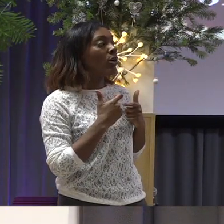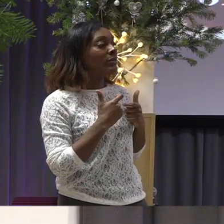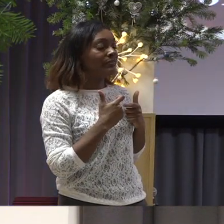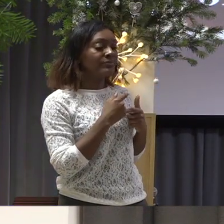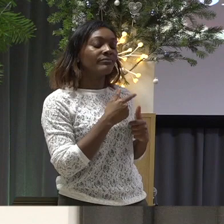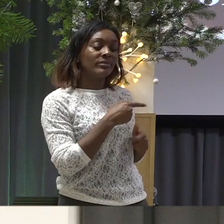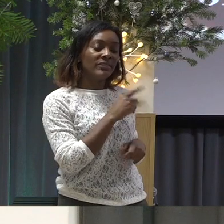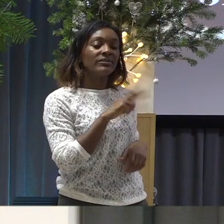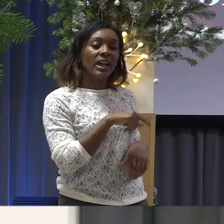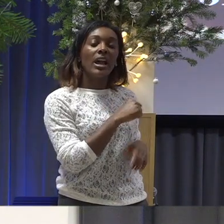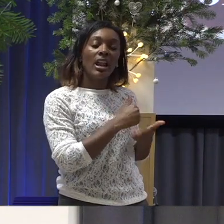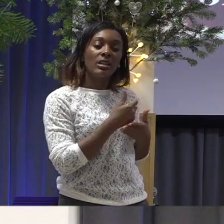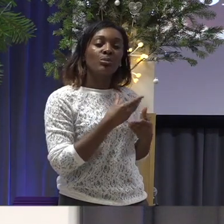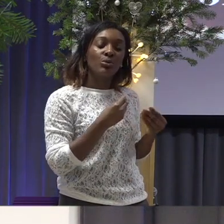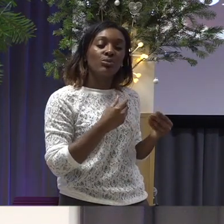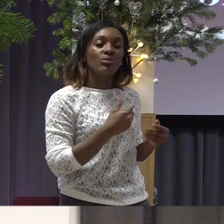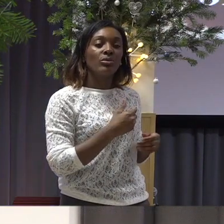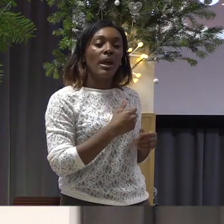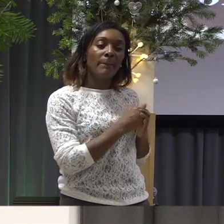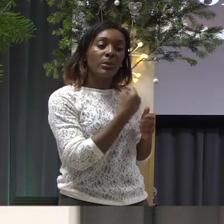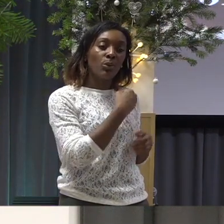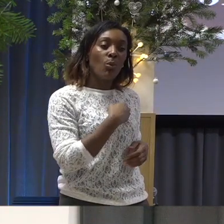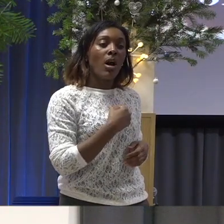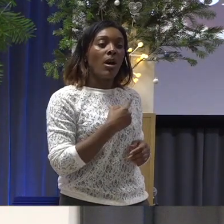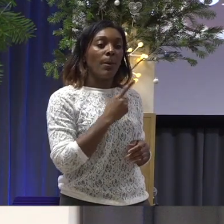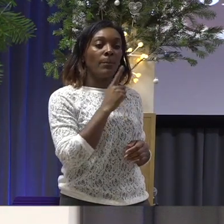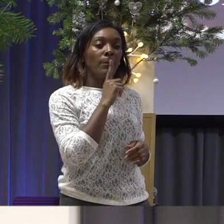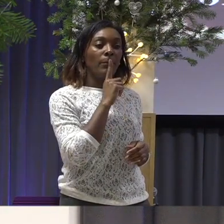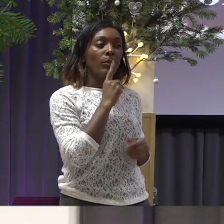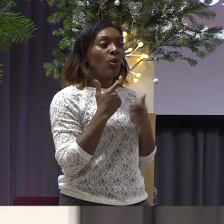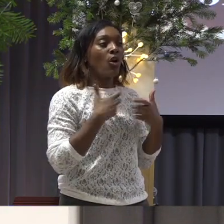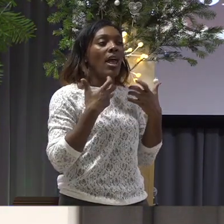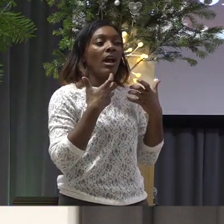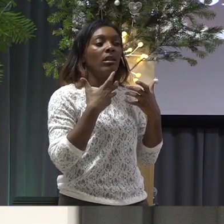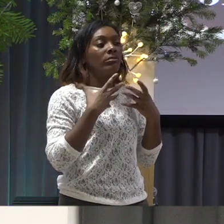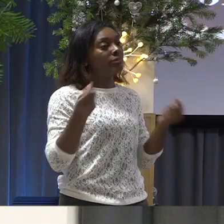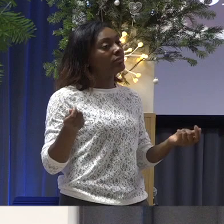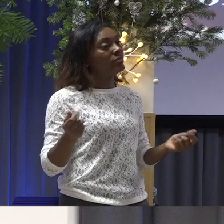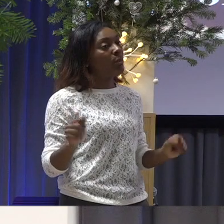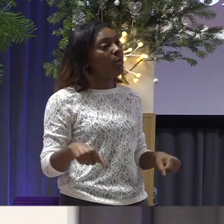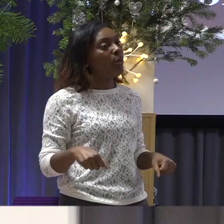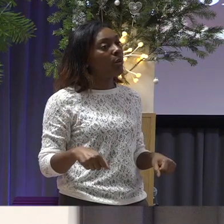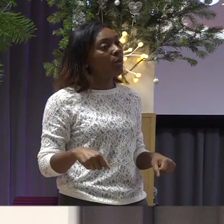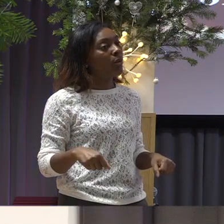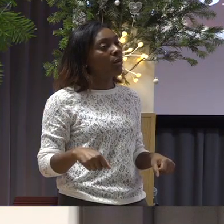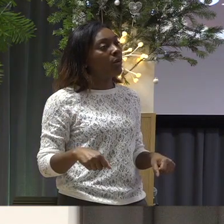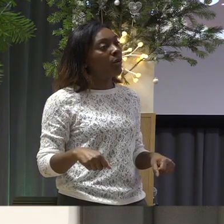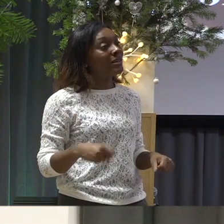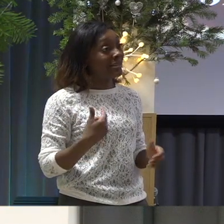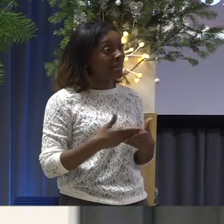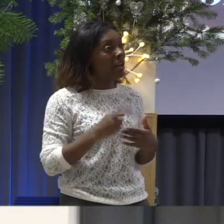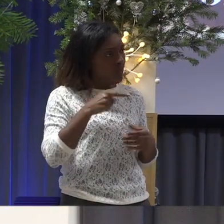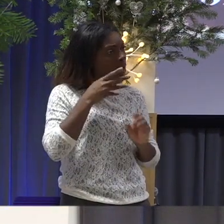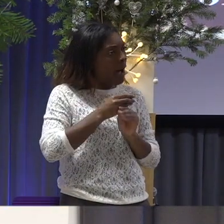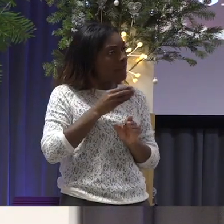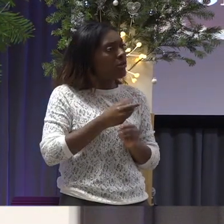Amen. Parce que sinon, ça va créer un sentiment de « Ok, la prochaine fois, moi aussi. » Vous voyez, et